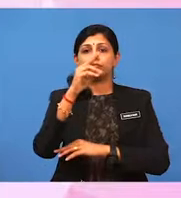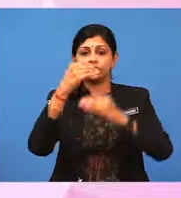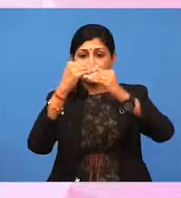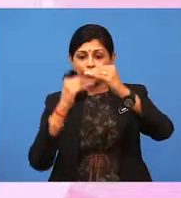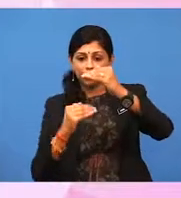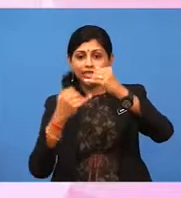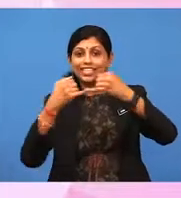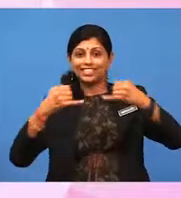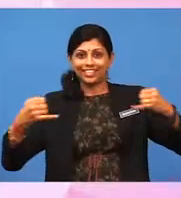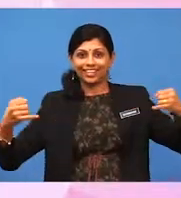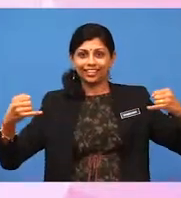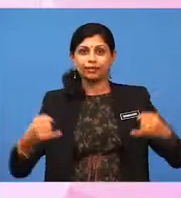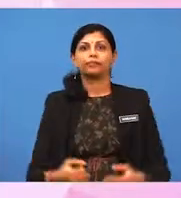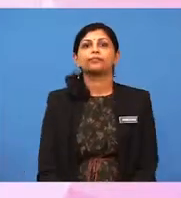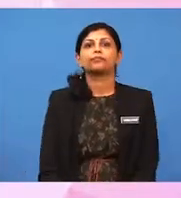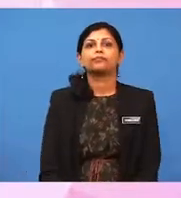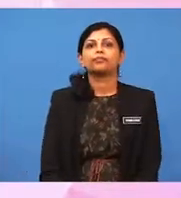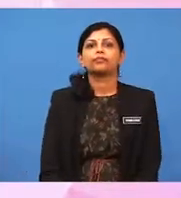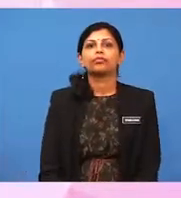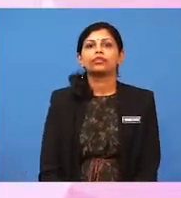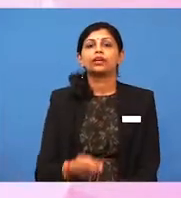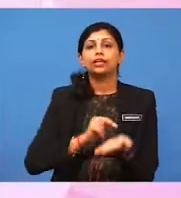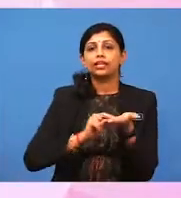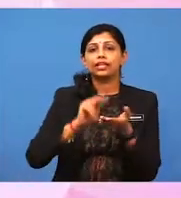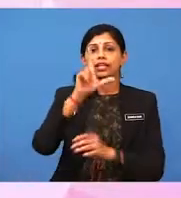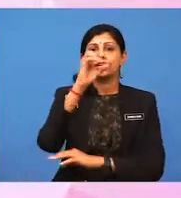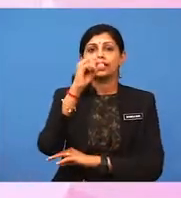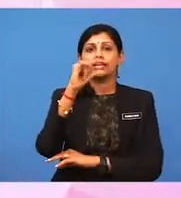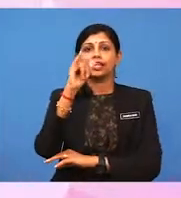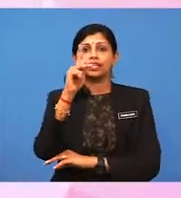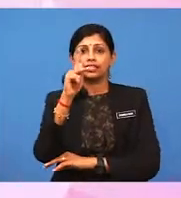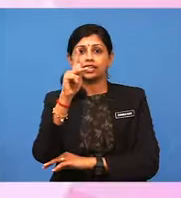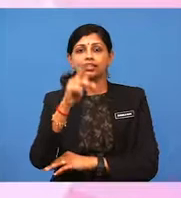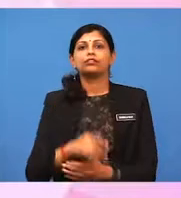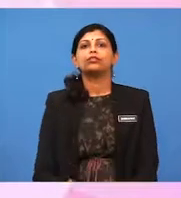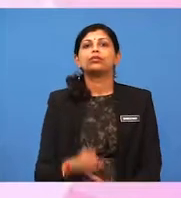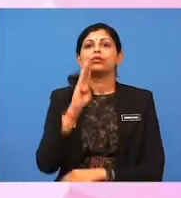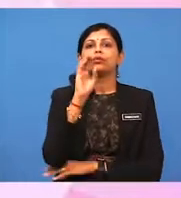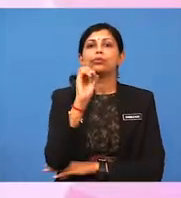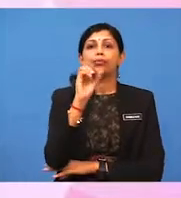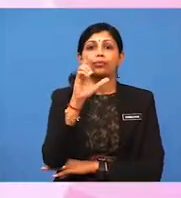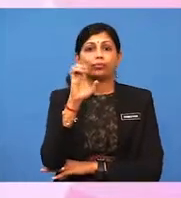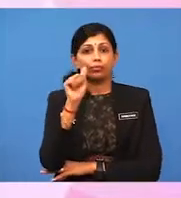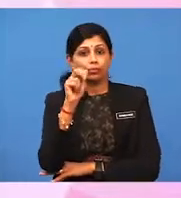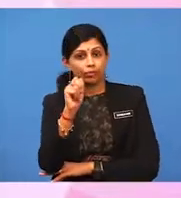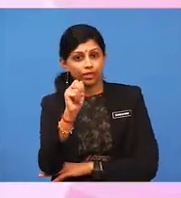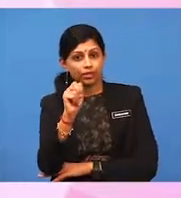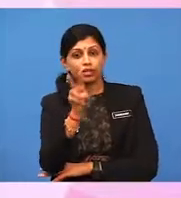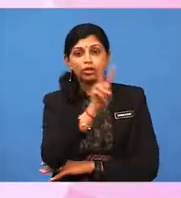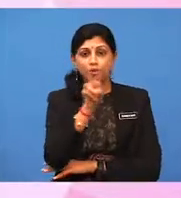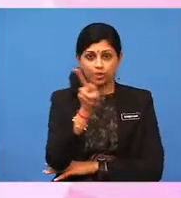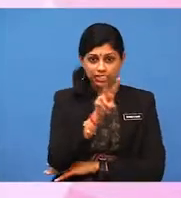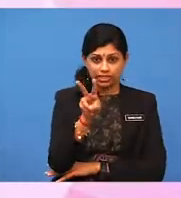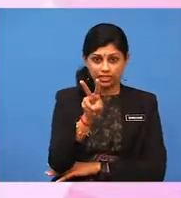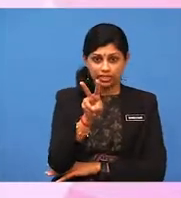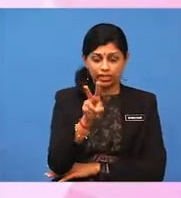string. Nilai logik iaitu boolean mempunyai dua keadaan, benar dan palsu.